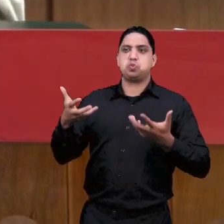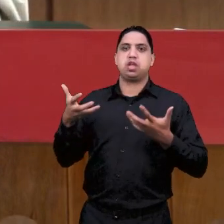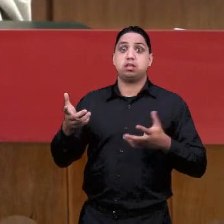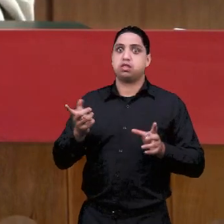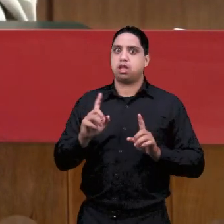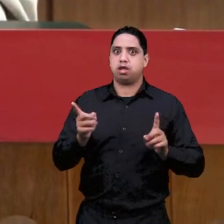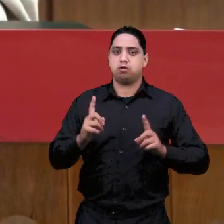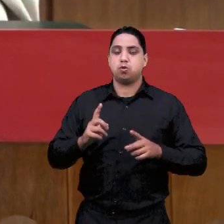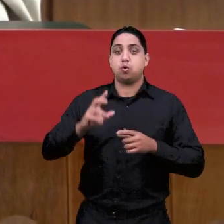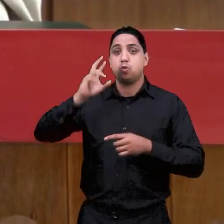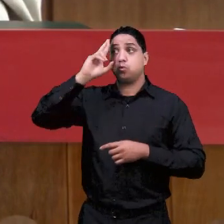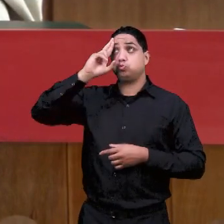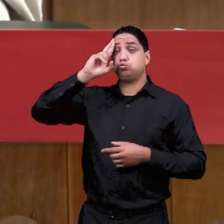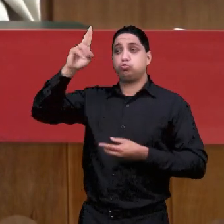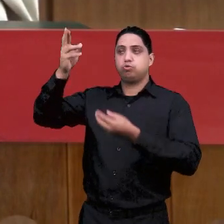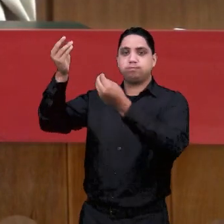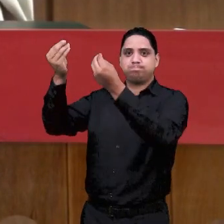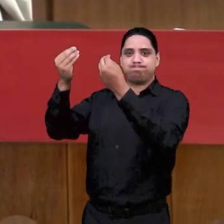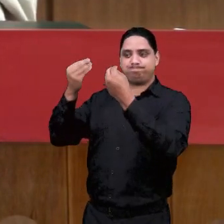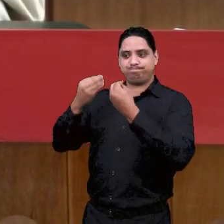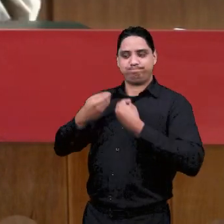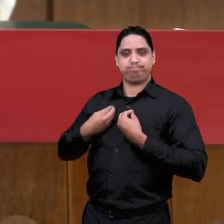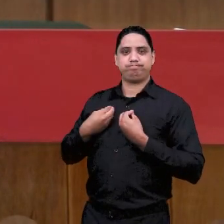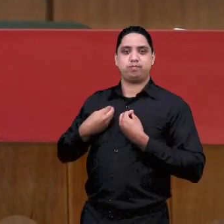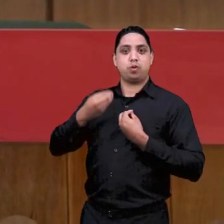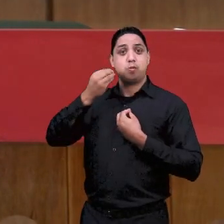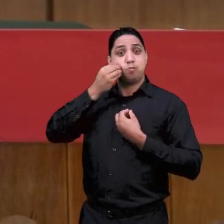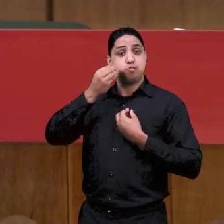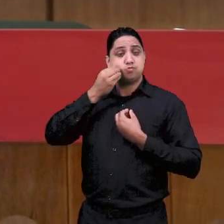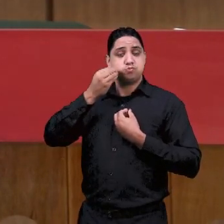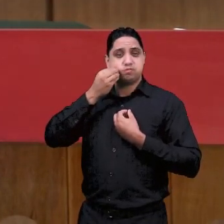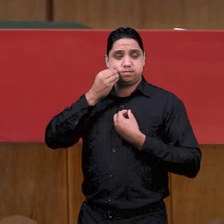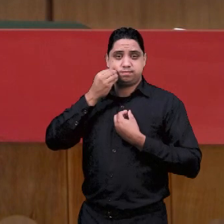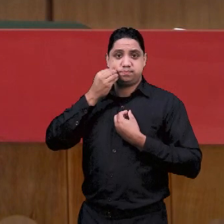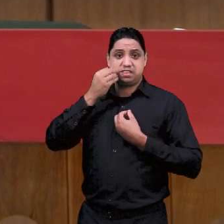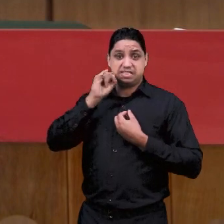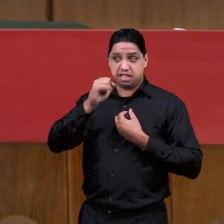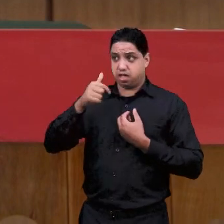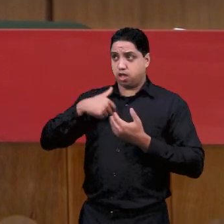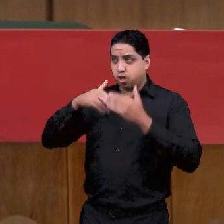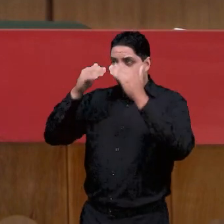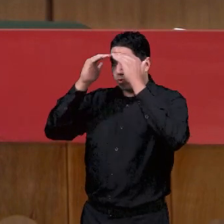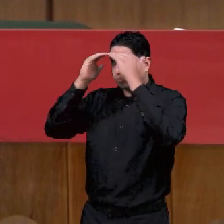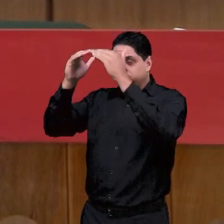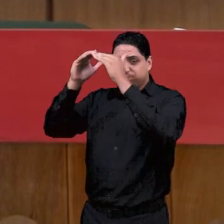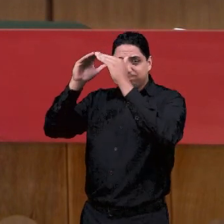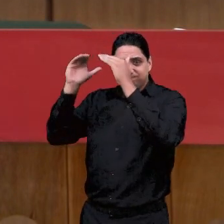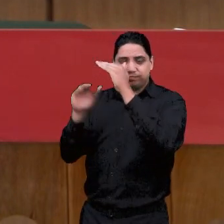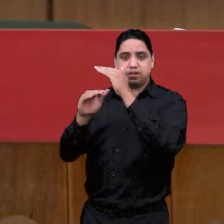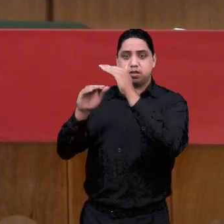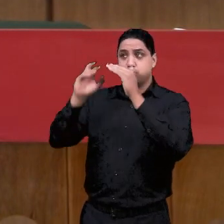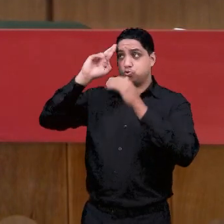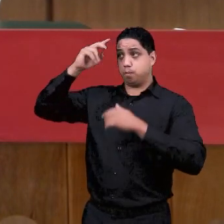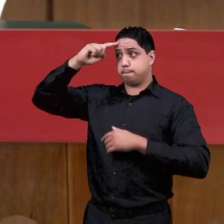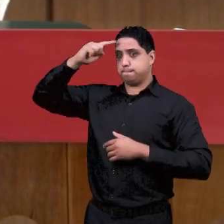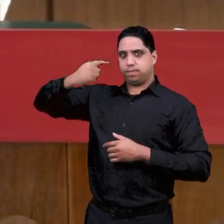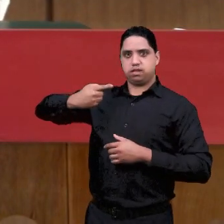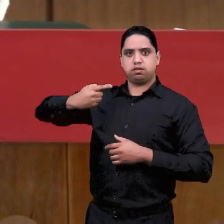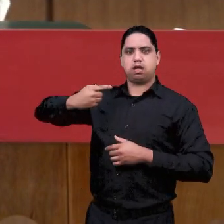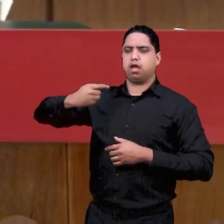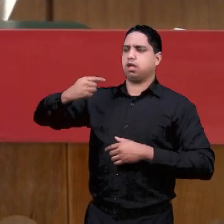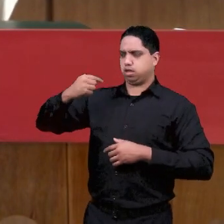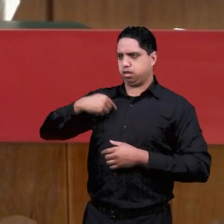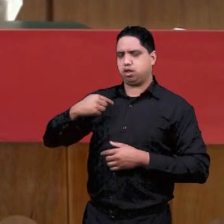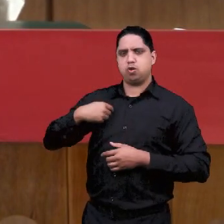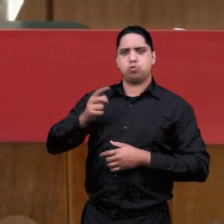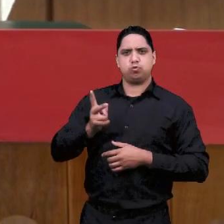Il est dans la fonction de pasteur pendant qu'il se trouve sous une ordination. Et